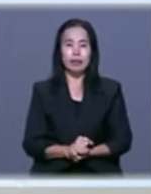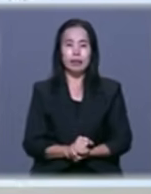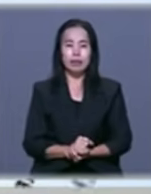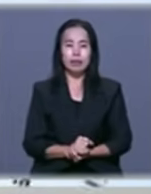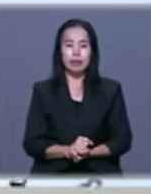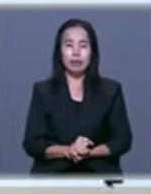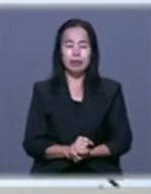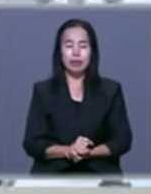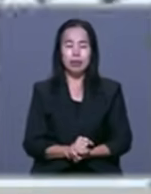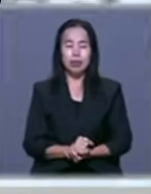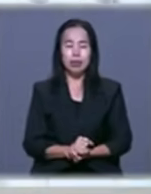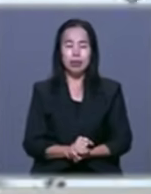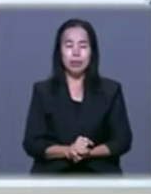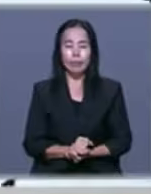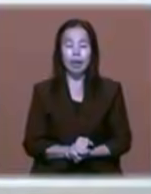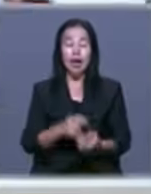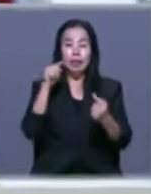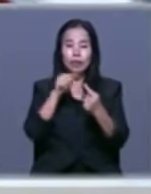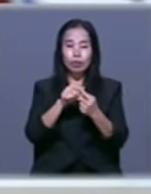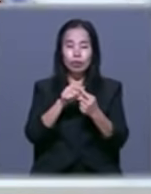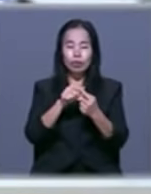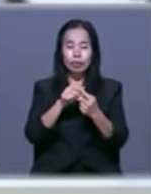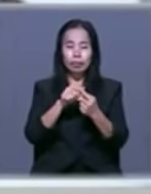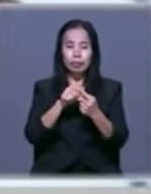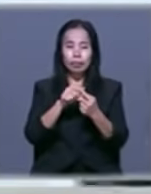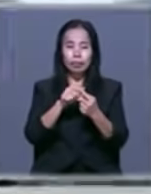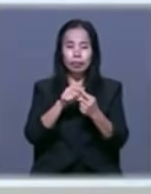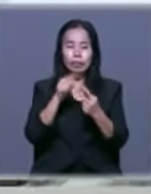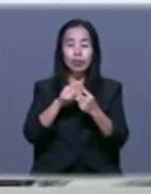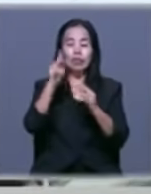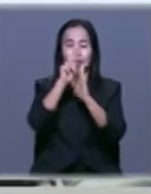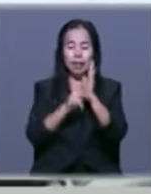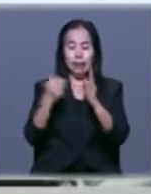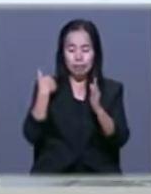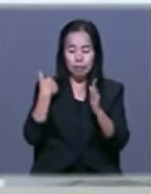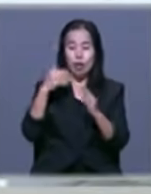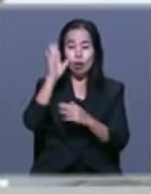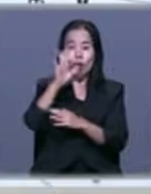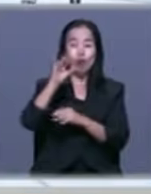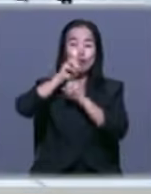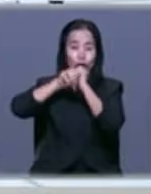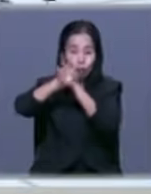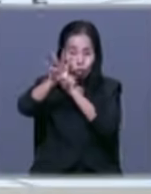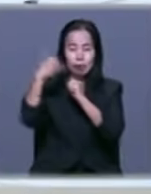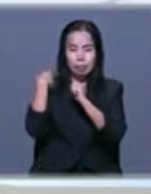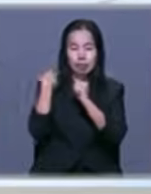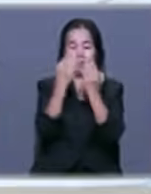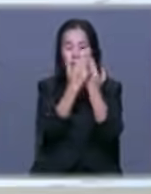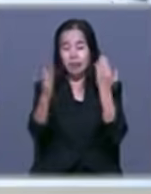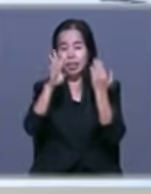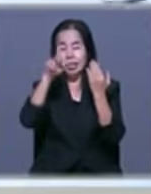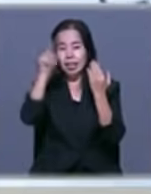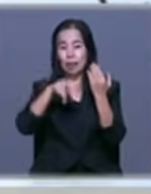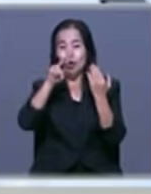ตัวมาตรามันมีคำสั่งคสช.ฉบับหนึ่งนะคำสั่งคสช.ฉบับที่41ทับ2559บอกว่าไอ้ข้อ